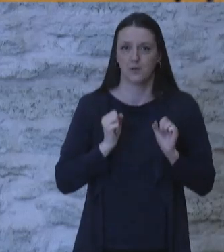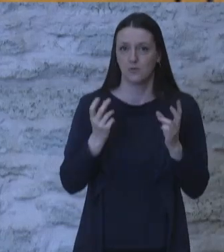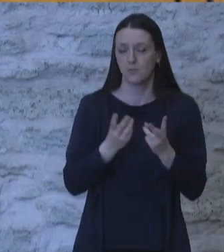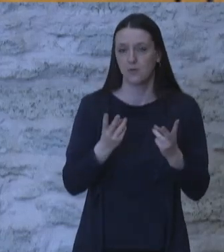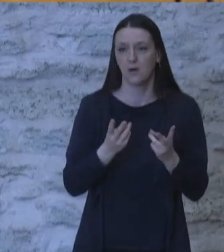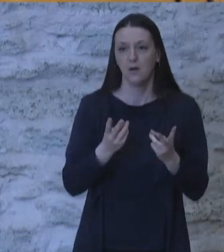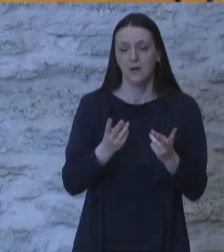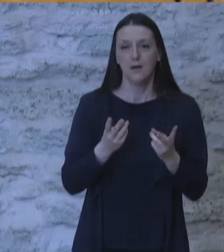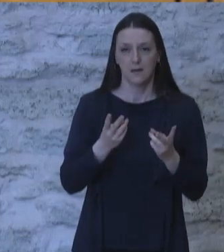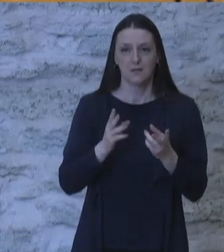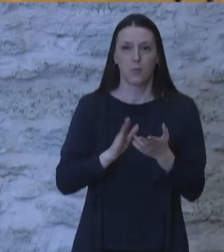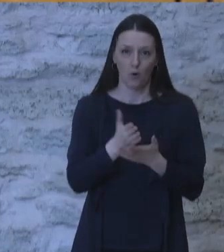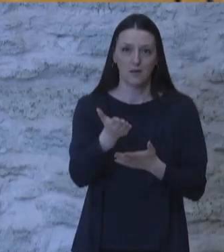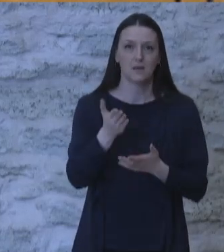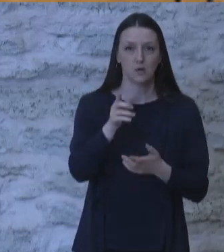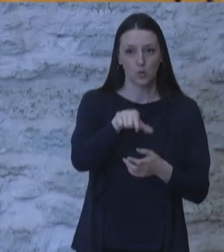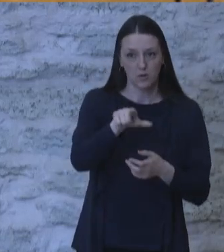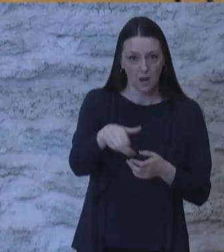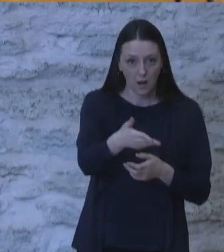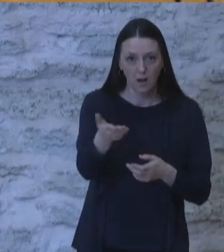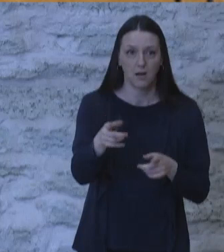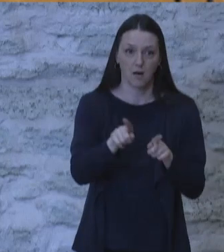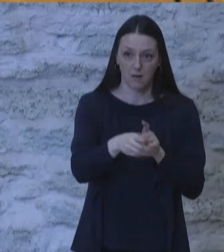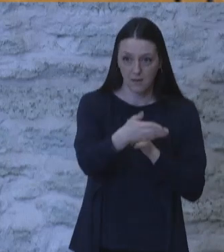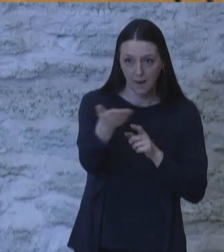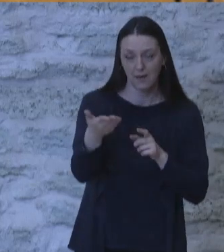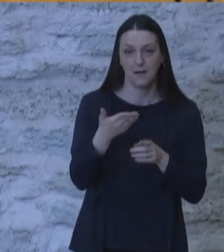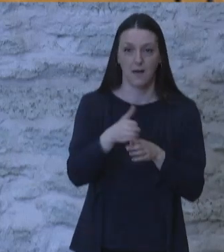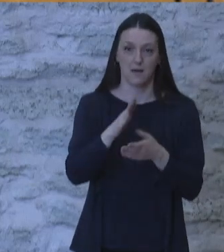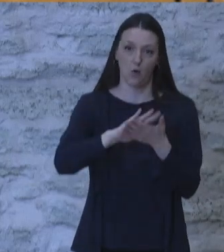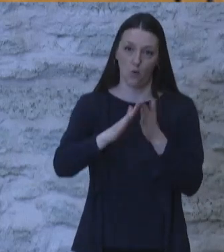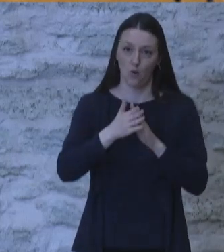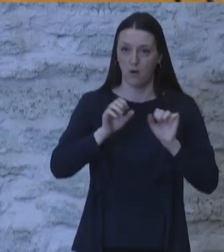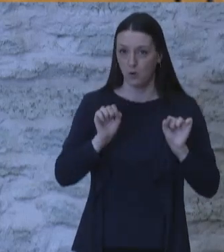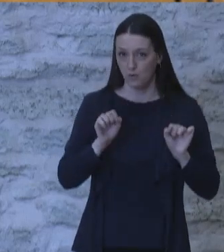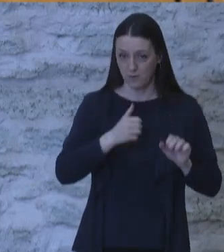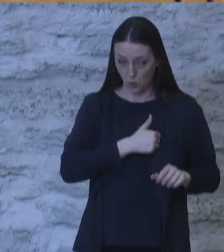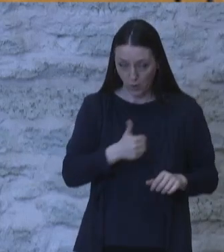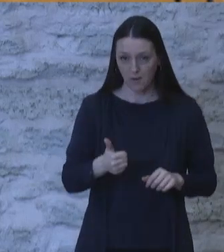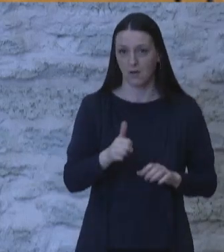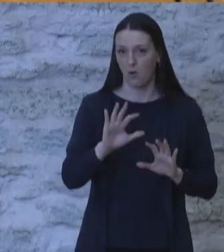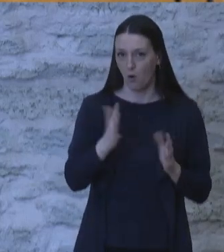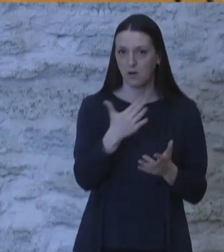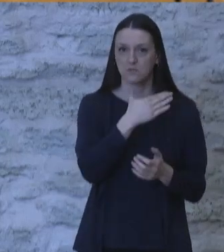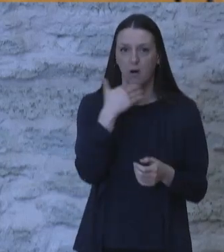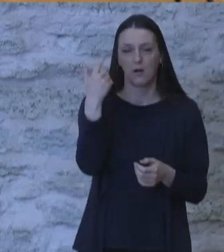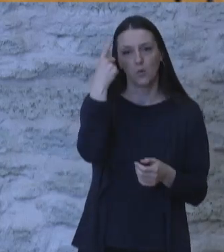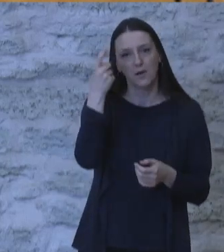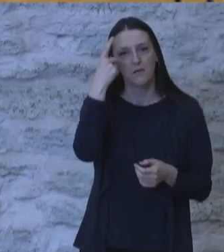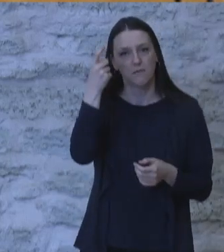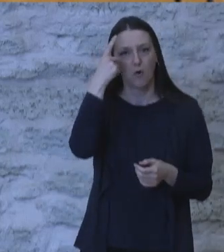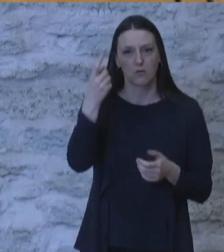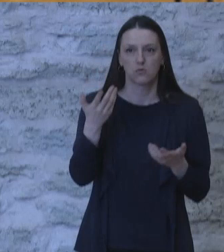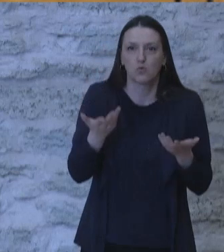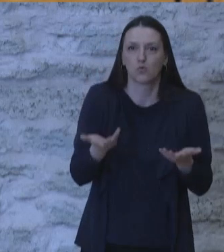poliitikutel ja ka teil eri olukorra juhina oleks võimalikult palju infot, mille pinnalt neid otsuseid